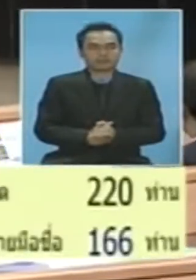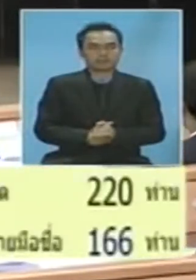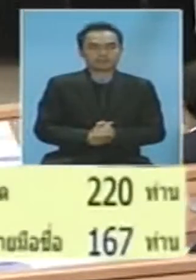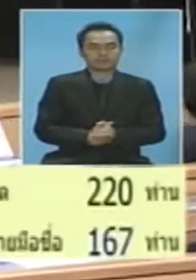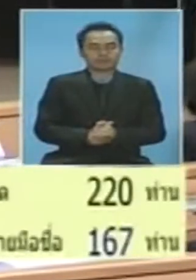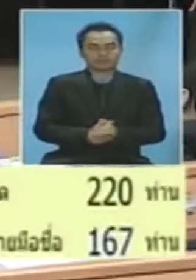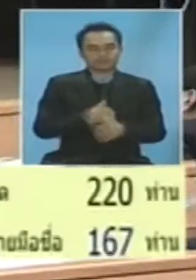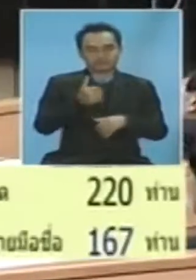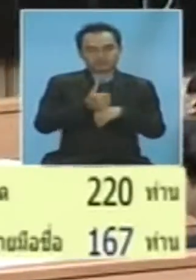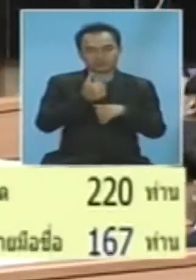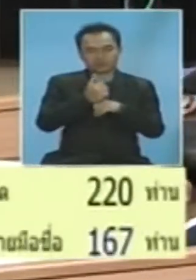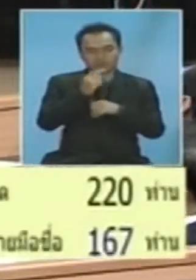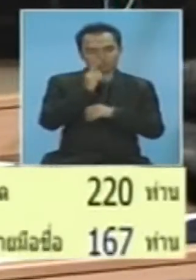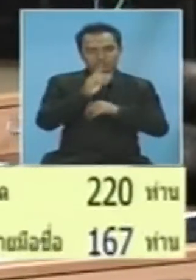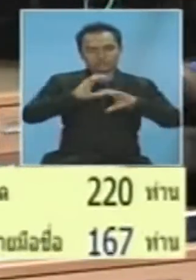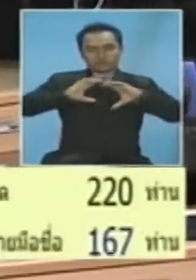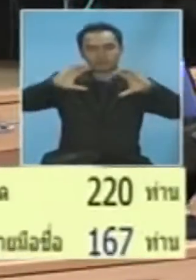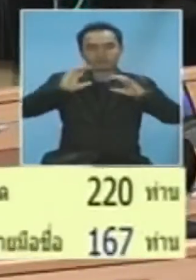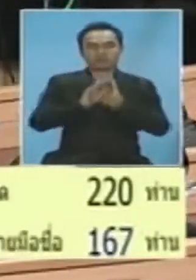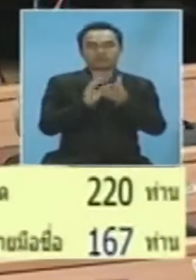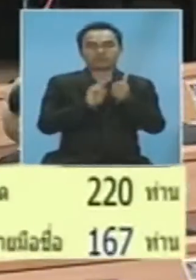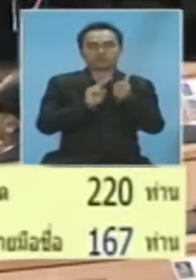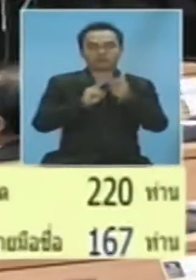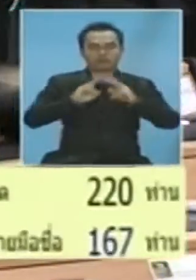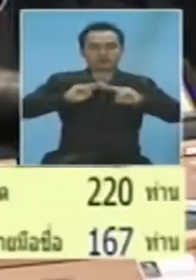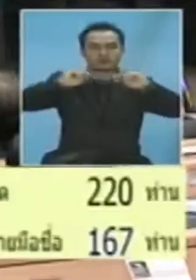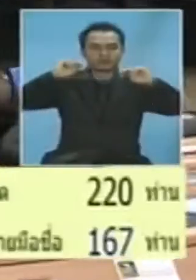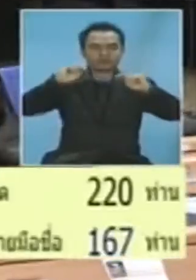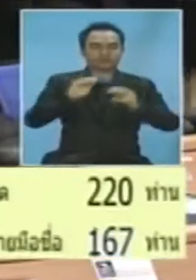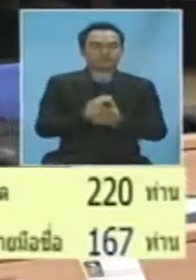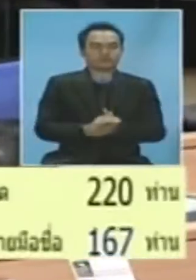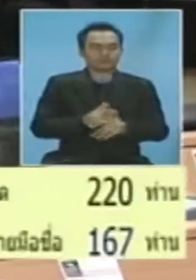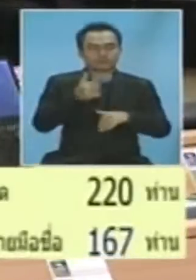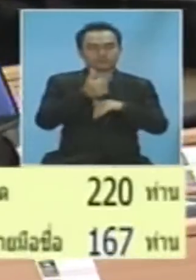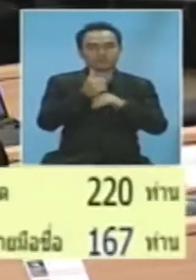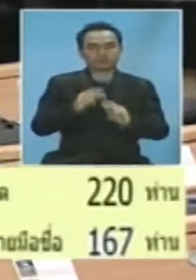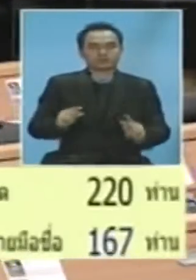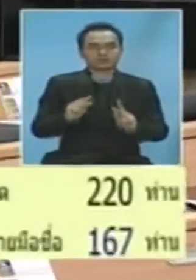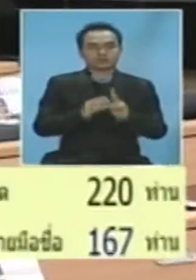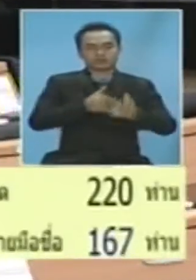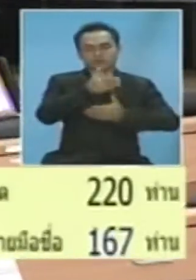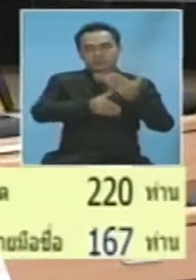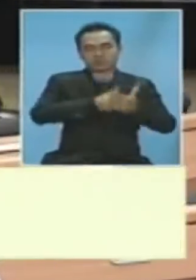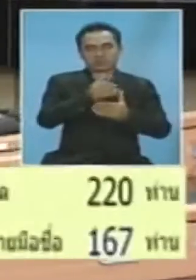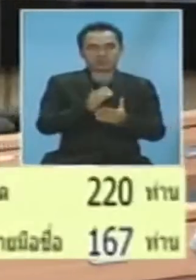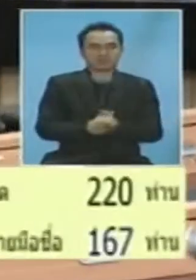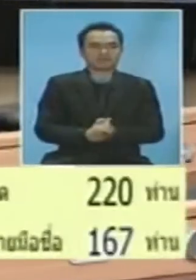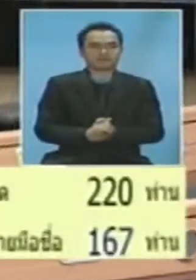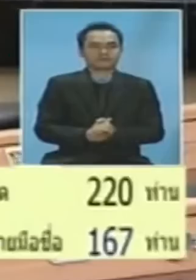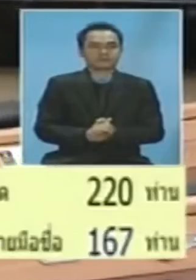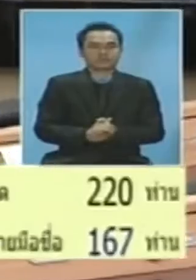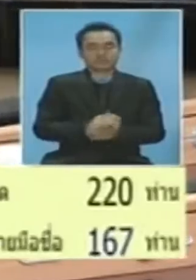รัฐมนตรีประจำอดีตรองนายกรัฐมนตรีและอดีตรัฐมนตรีว่าการกระทรวงพาณิชย์และอดีตรัฐมนตรีว่าการกระทรวง